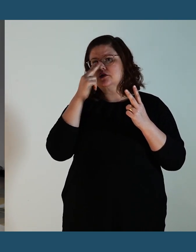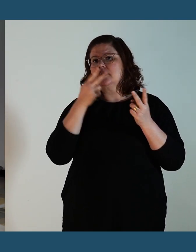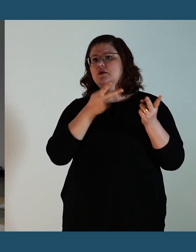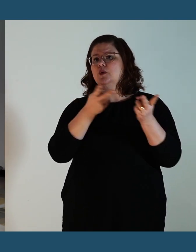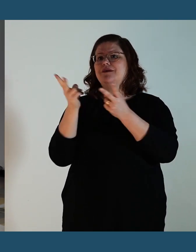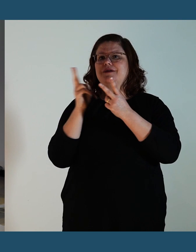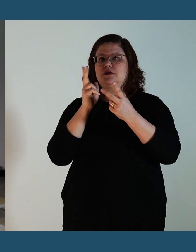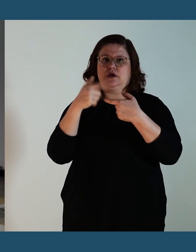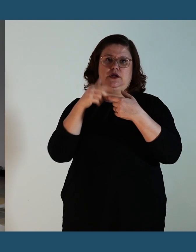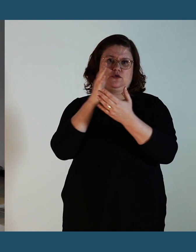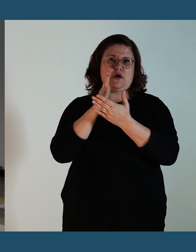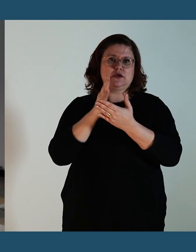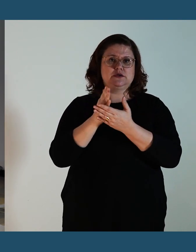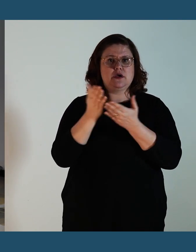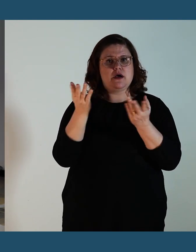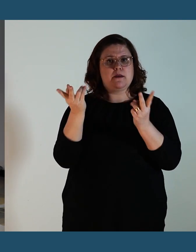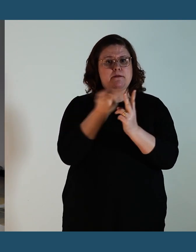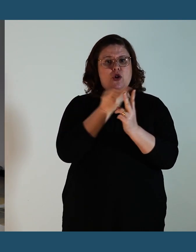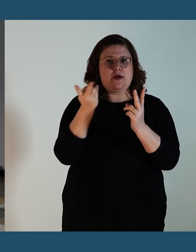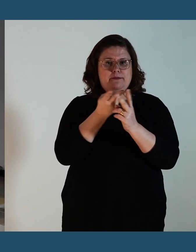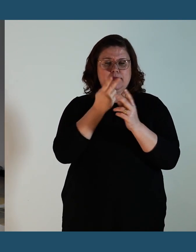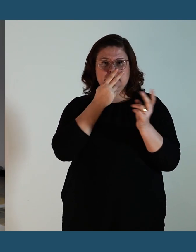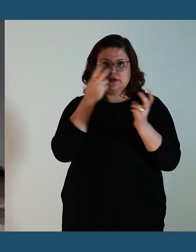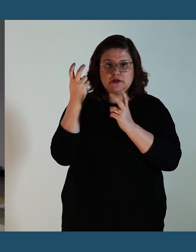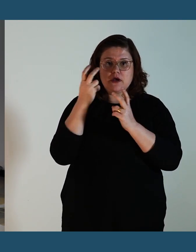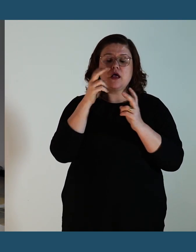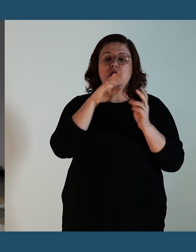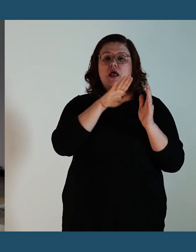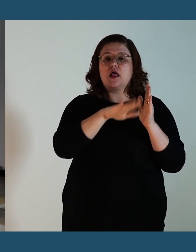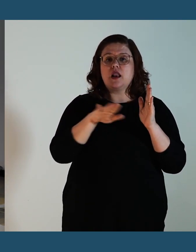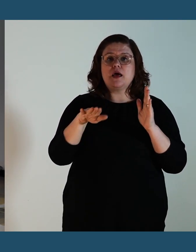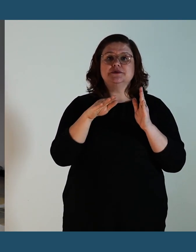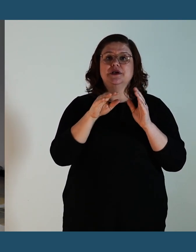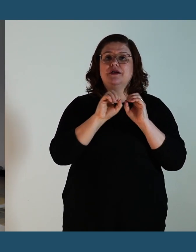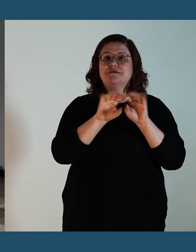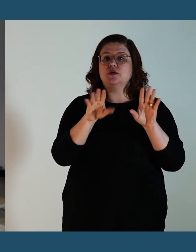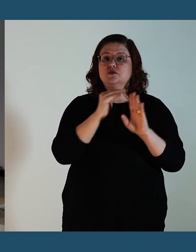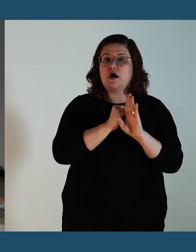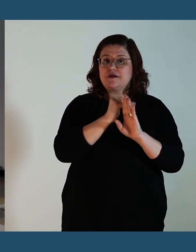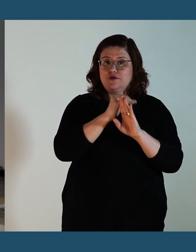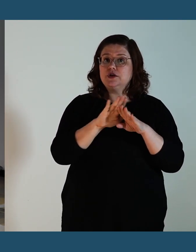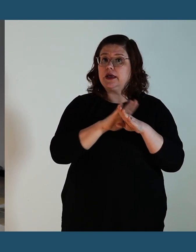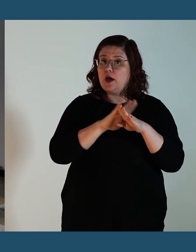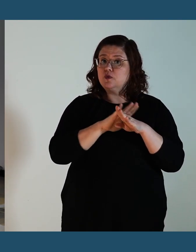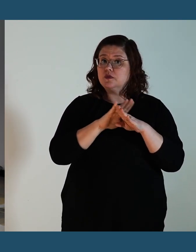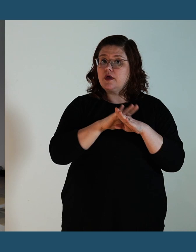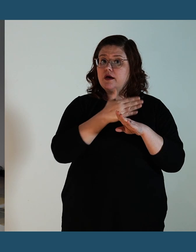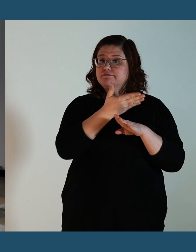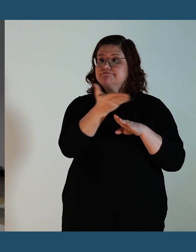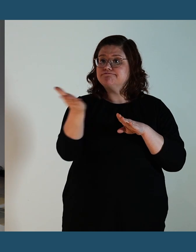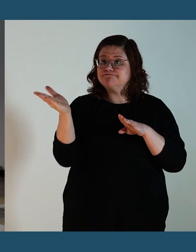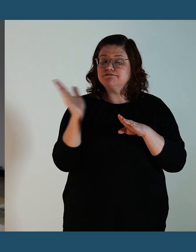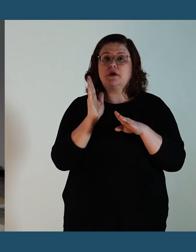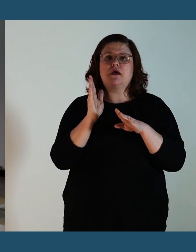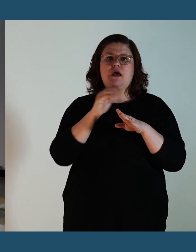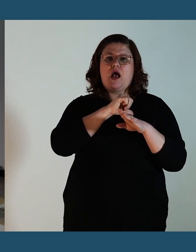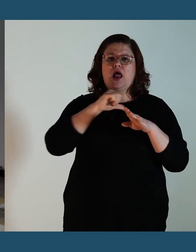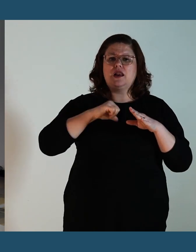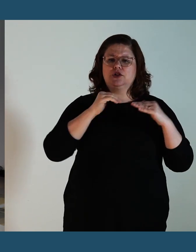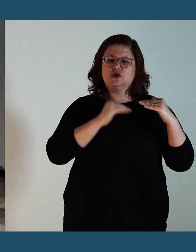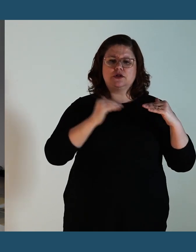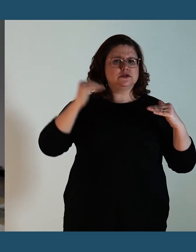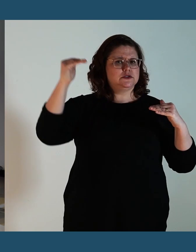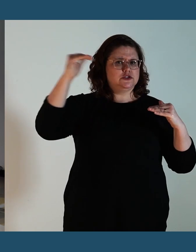kanssa. Että se on hyvä, että meillä on se lapsivaikutusten arviointi nyt käytössä ja se pitäisi ottaa tosi laajasti käyttöön kaikilla hallinnon